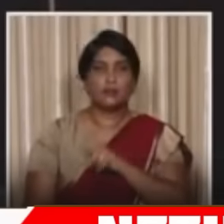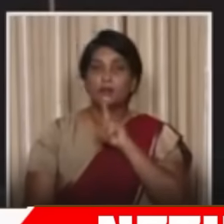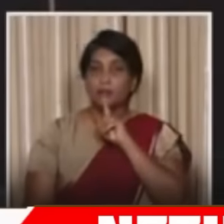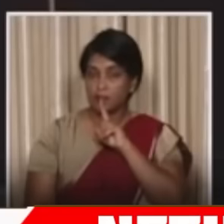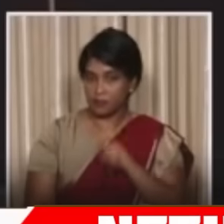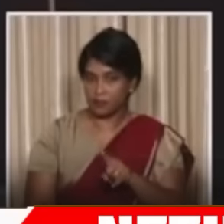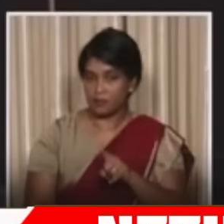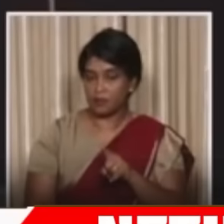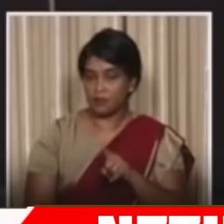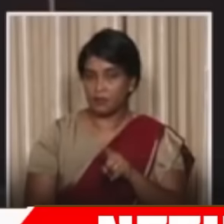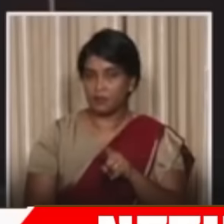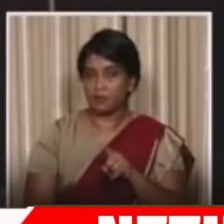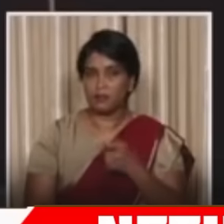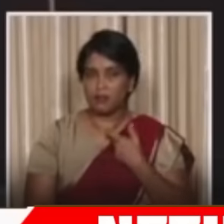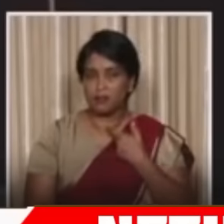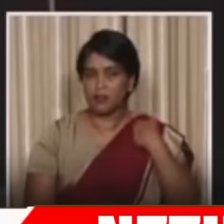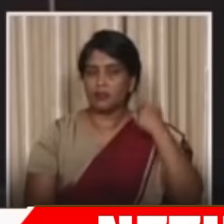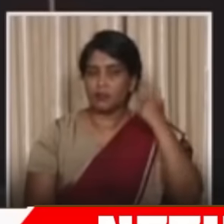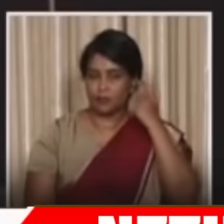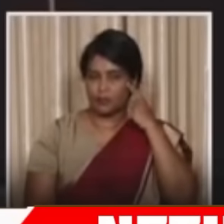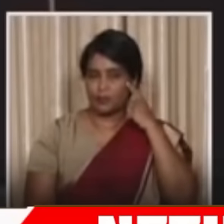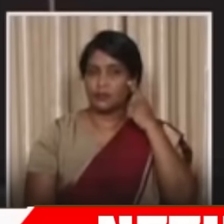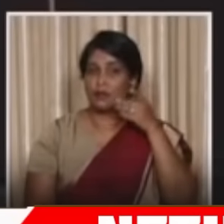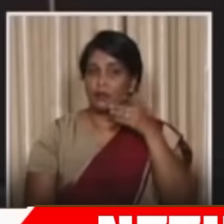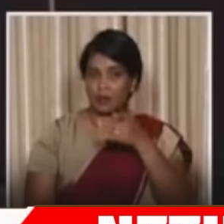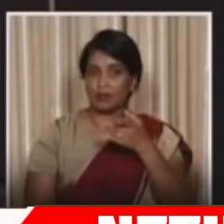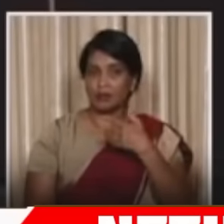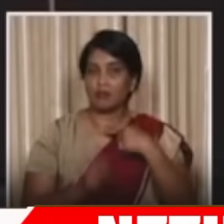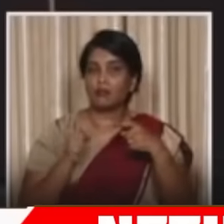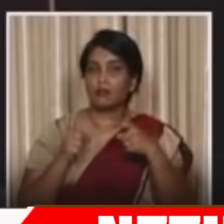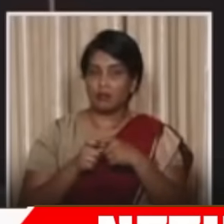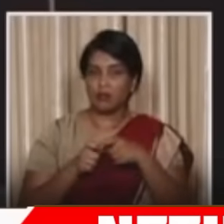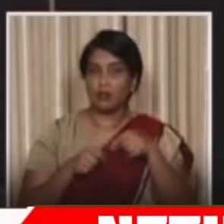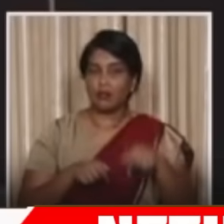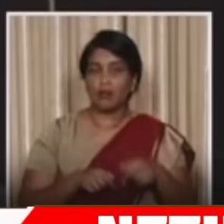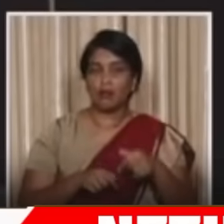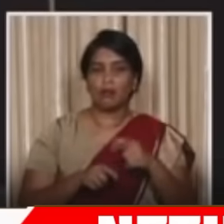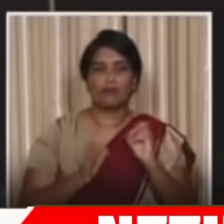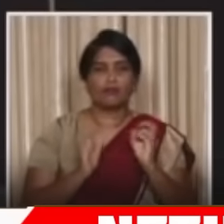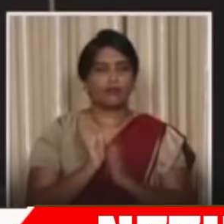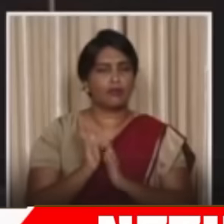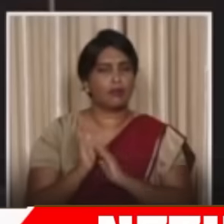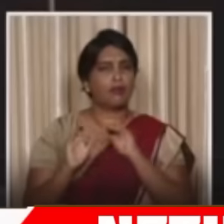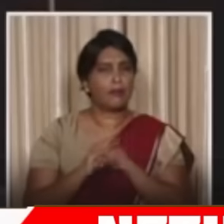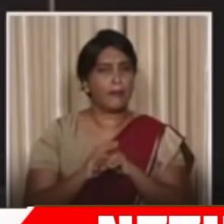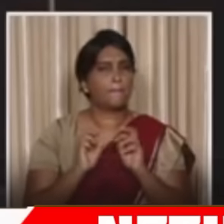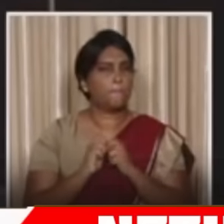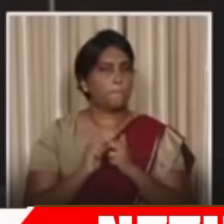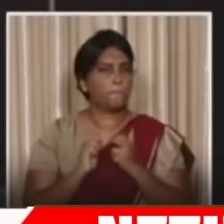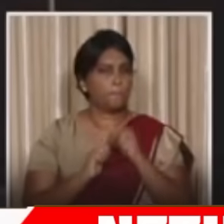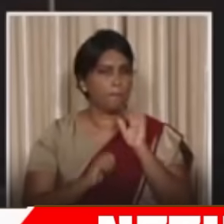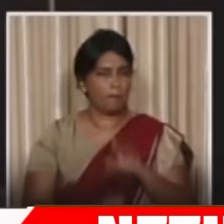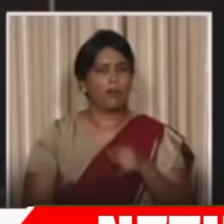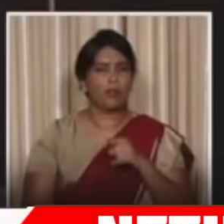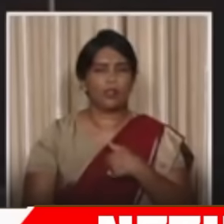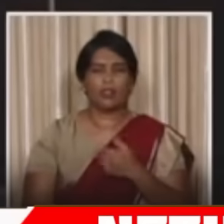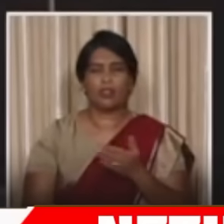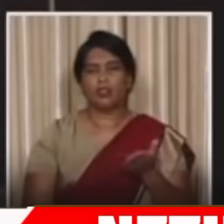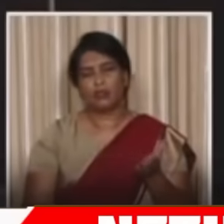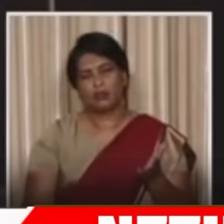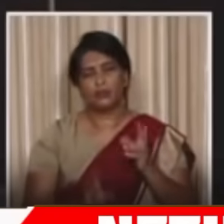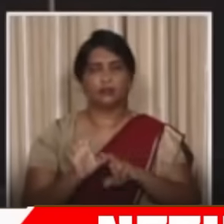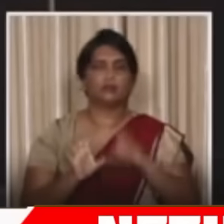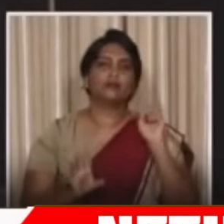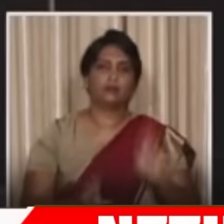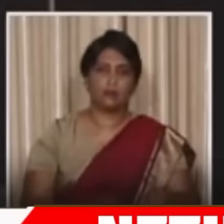කියුණා මම දන්නවා. මේ මෙතුමා එක අපි කතා කරමු කිව්වේ මේ වරප්‍රසාද කමිටුව ඉදිරියේ ඇති වුණ ප්‍රශ්නයක් මත, එතුමාගේ කලකිරීමක් මත අස්වැල